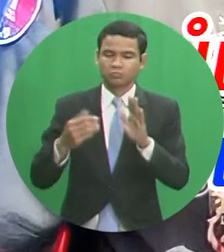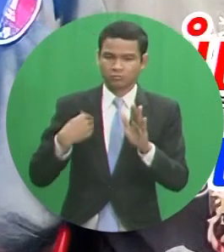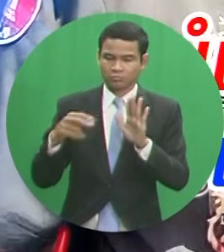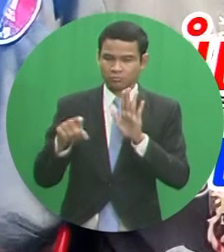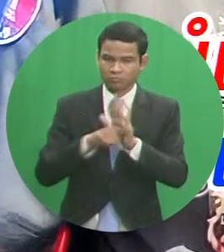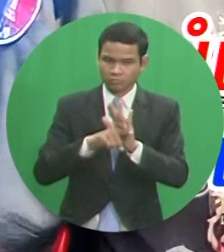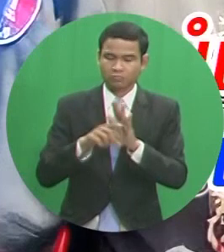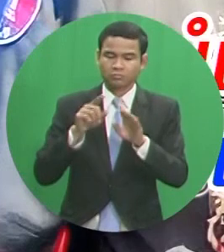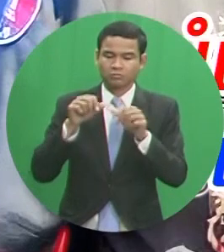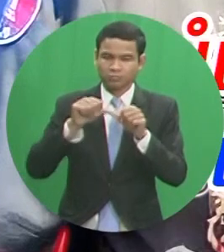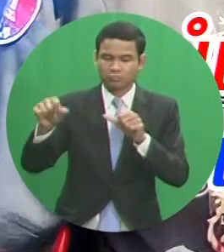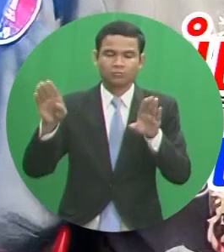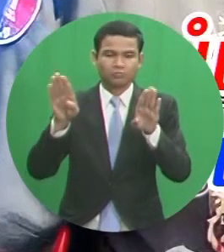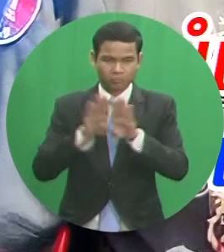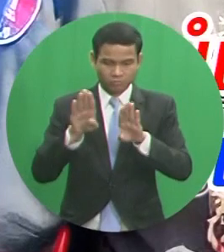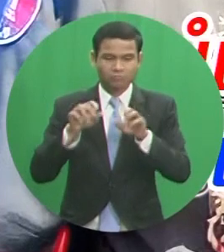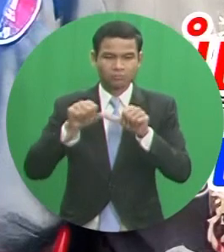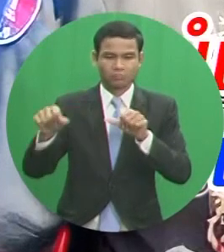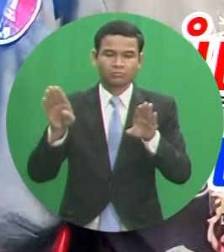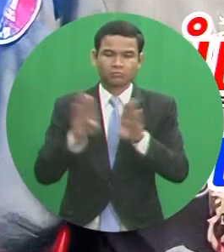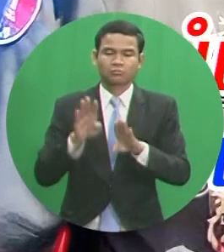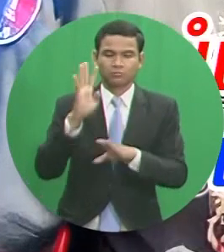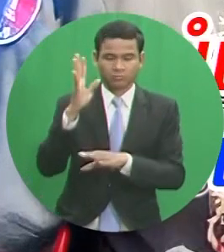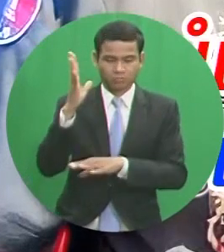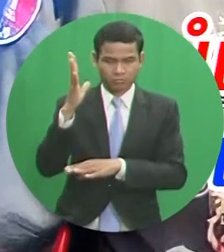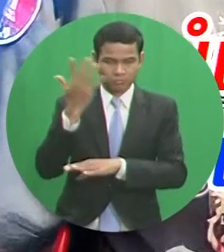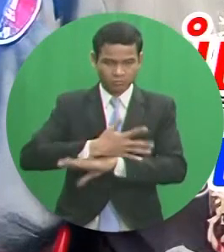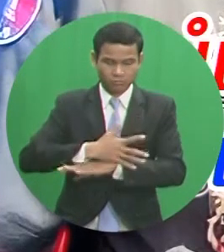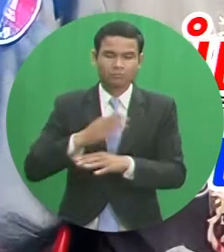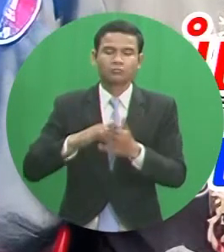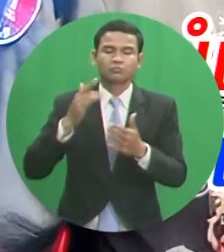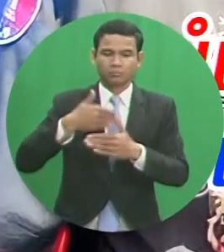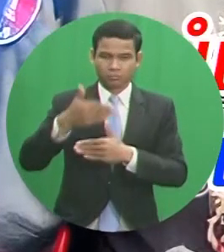บนตอบัดทิศปรำไงกราวยังตรักทั่วแ